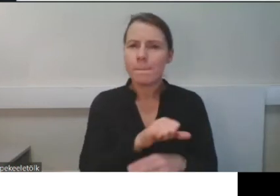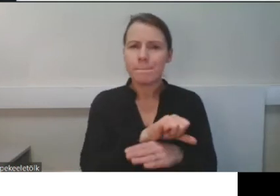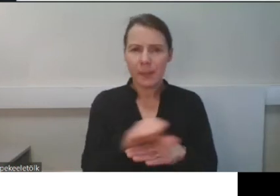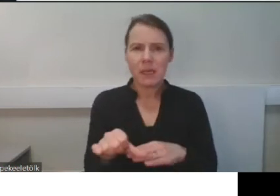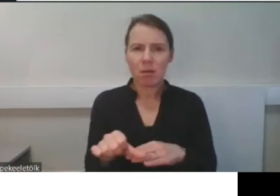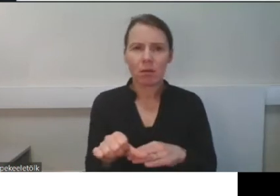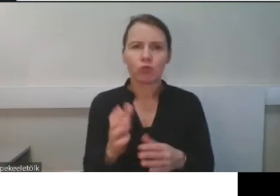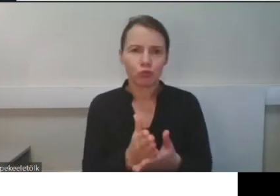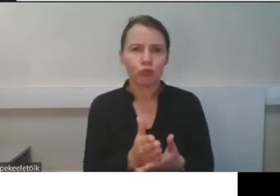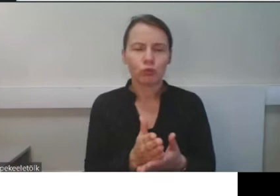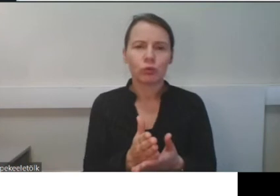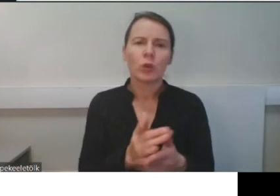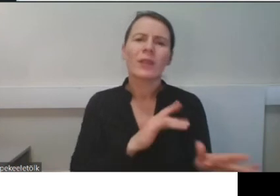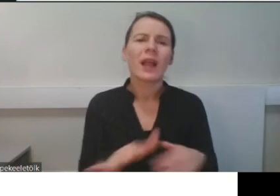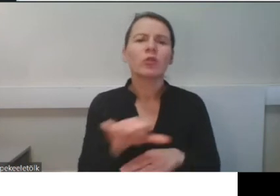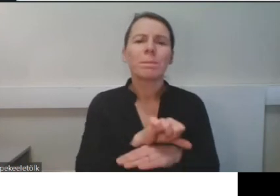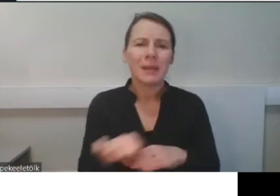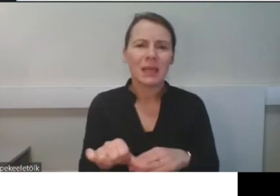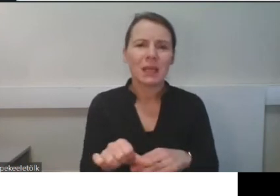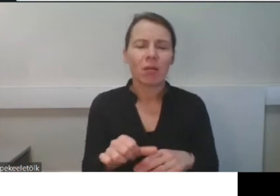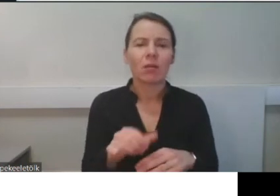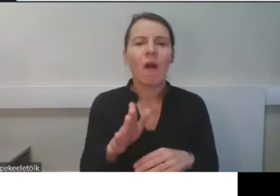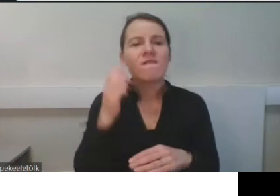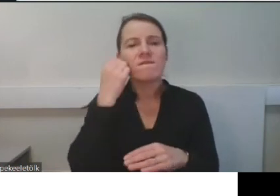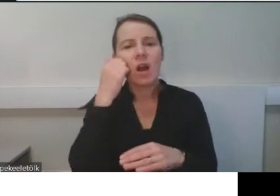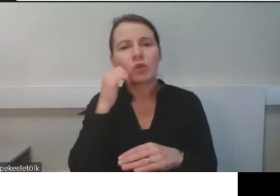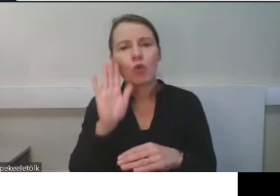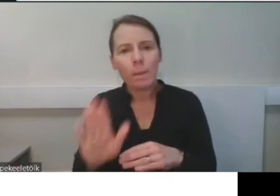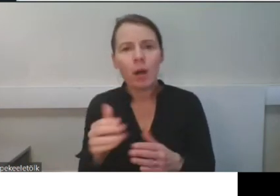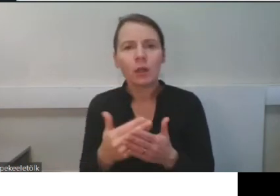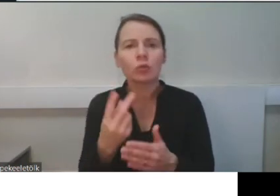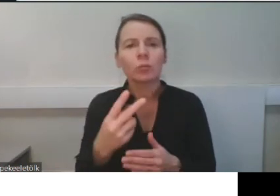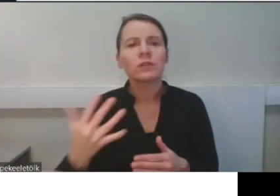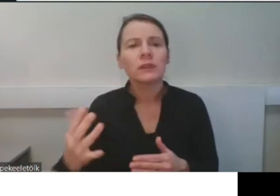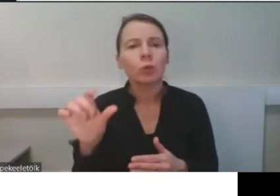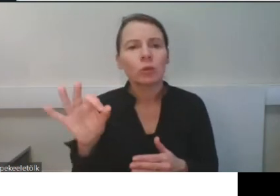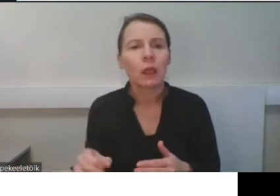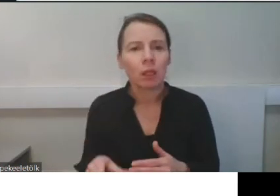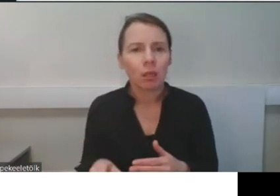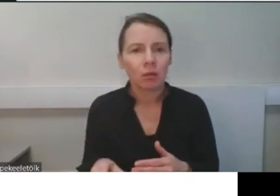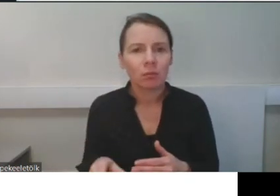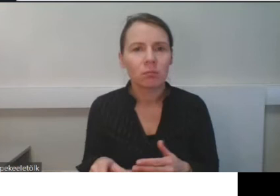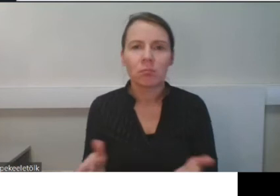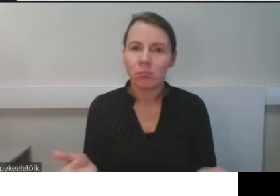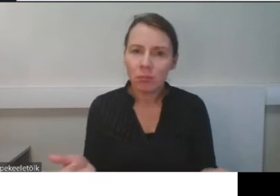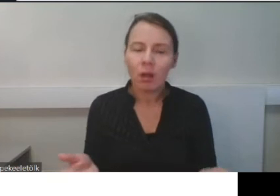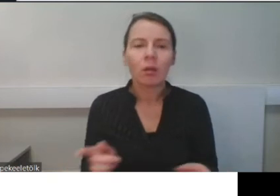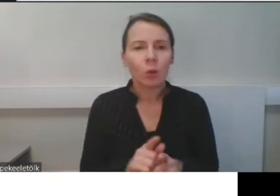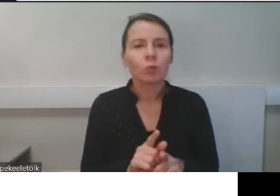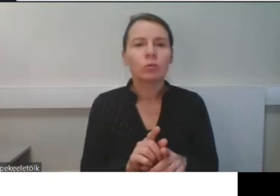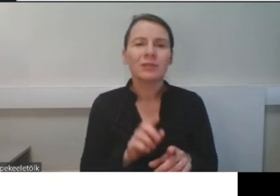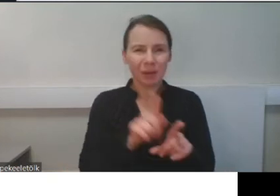noh, COVID-es ja muud kogukondlikud tugisüsteemid. Et need on inimesed, kes uuringus vastavad, et neil ei ole